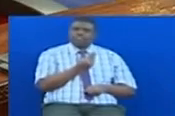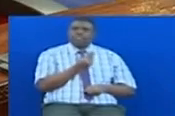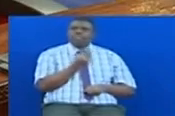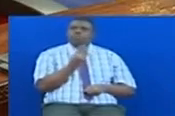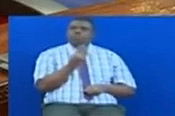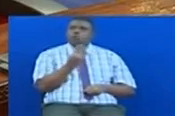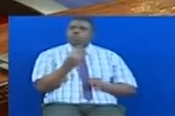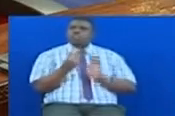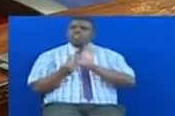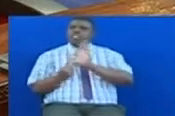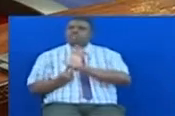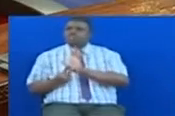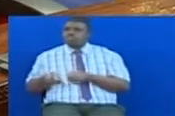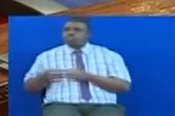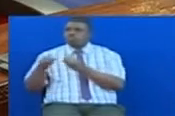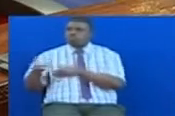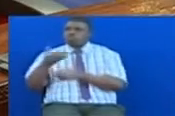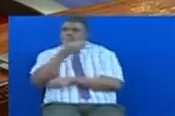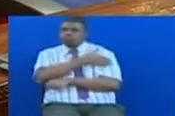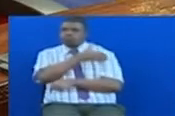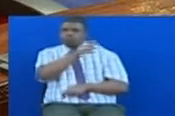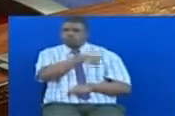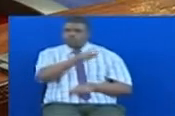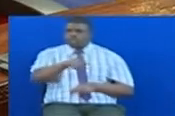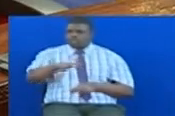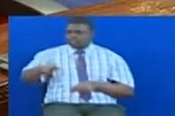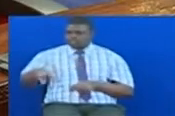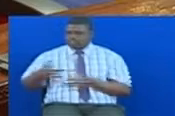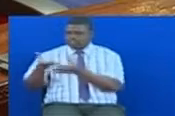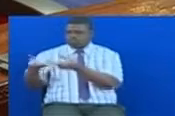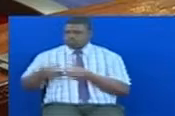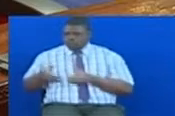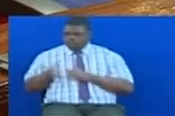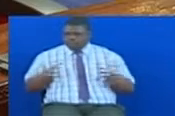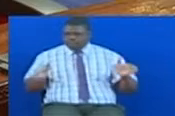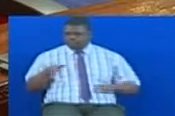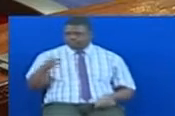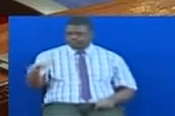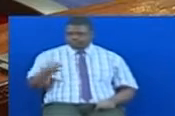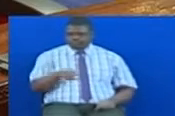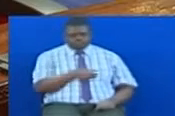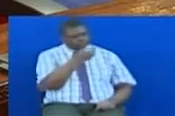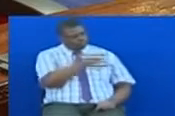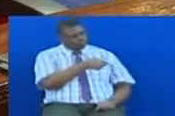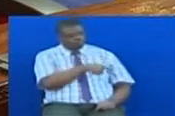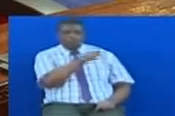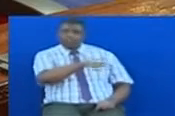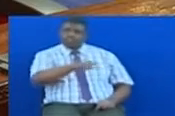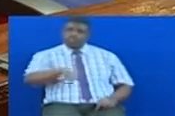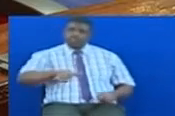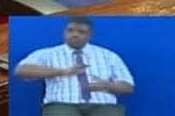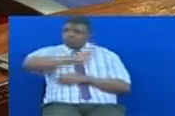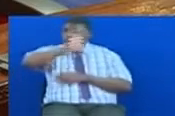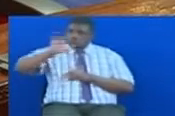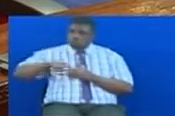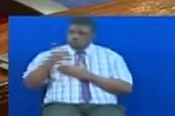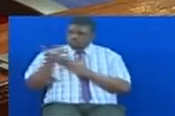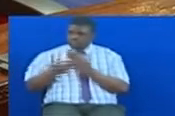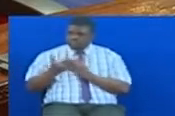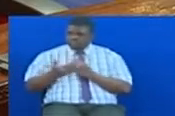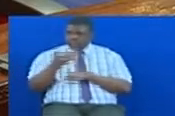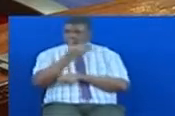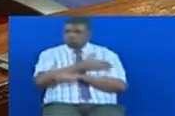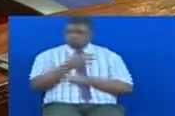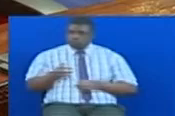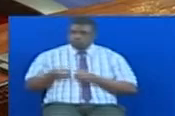huduma kwa wananchi. Kwenye hili mheshimiwa naibu spika, nichukue nafasi hii kuwapongeza watumishi wa umma wote nchini ambao wamekuwa wakitoa huduma zao